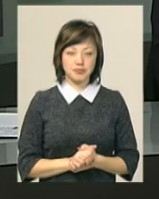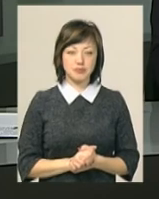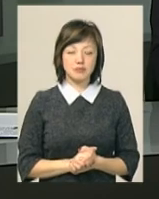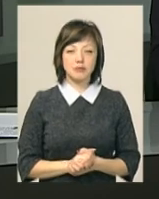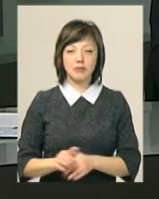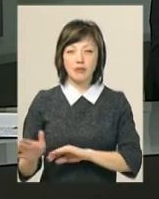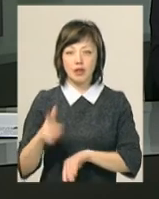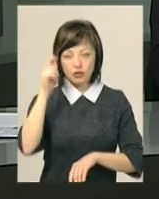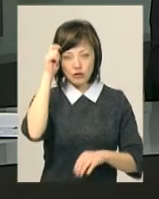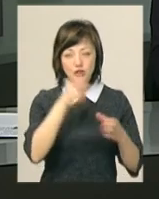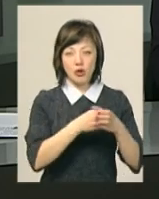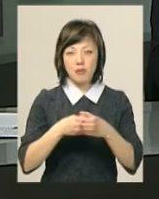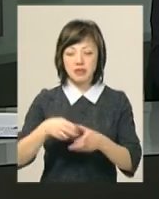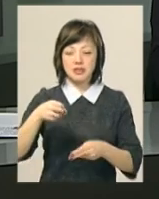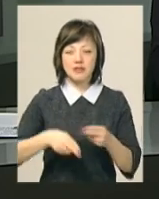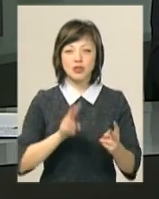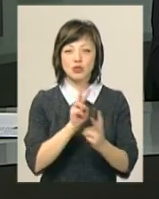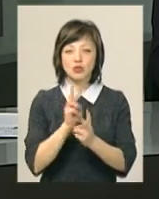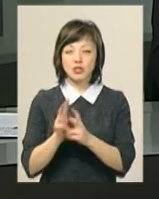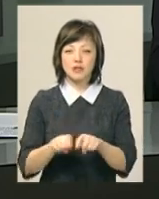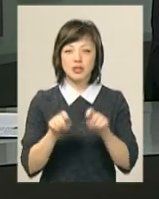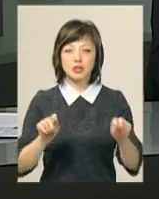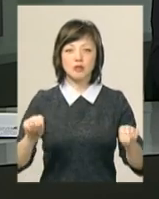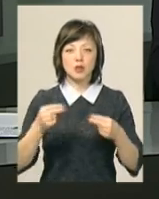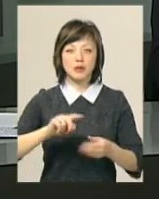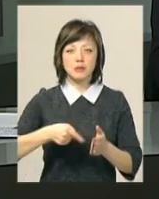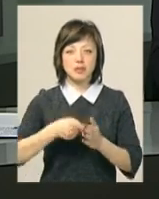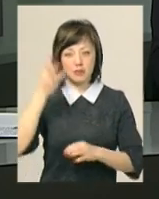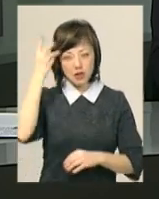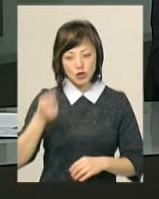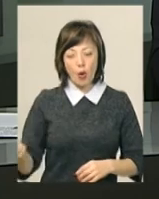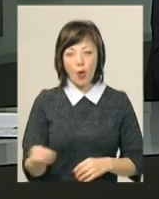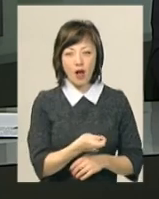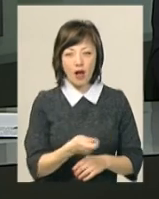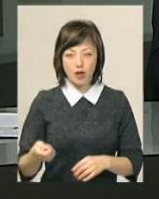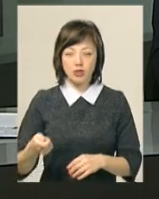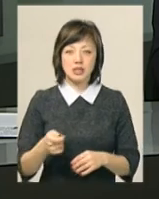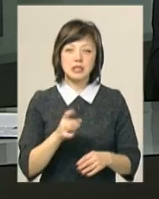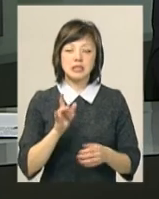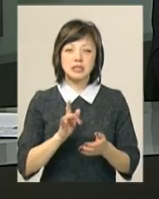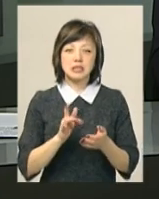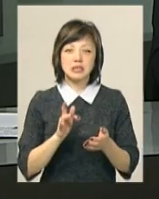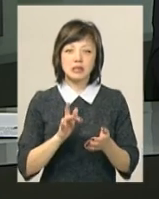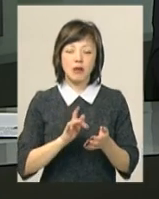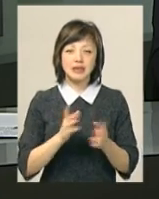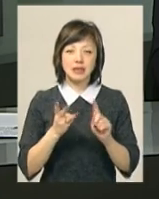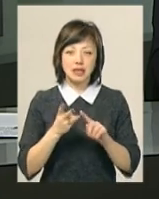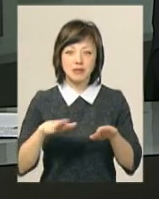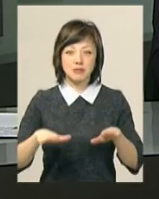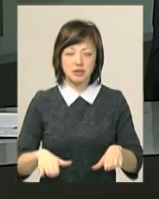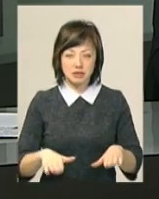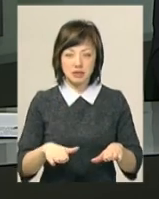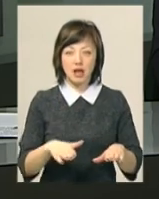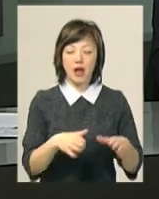Чоловічі команди завершили зустрічі відкритого чемпіонату міста Хмельницького з хокею «Шайбою». За бронзу змагалися хмельницька команда «Прайд» та